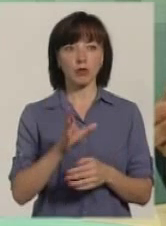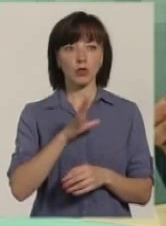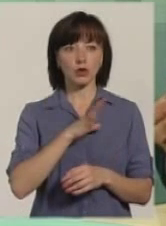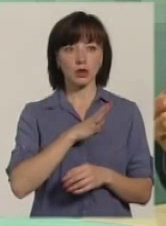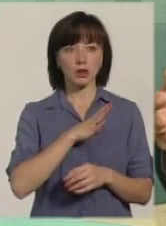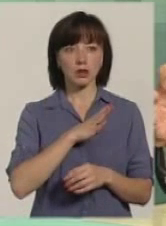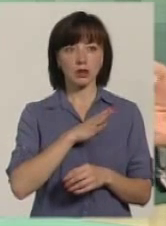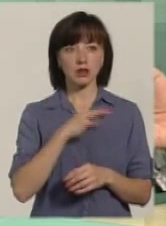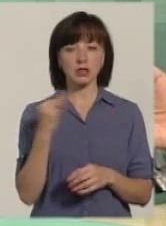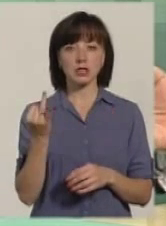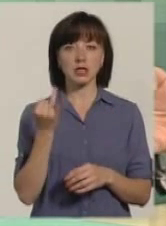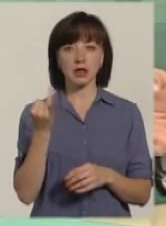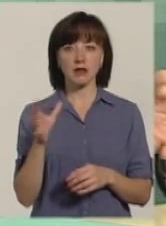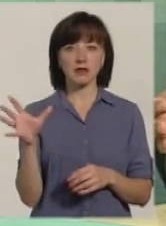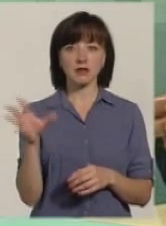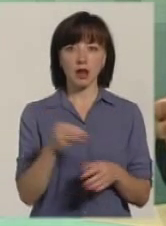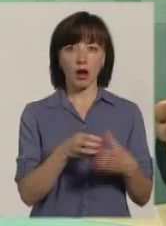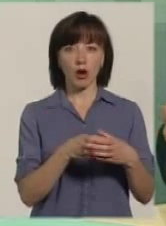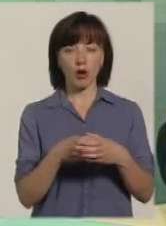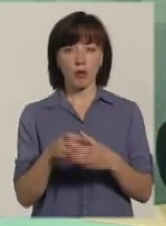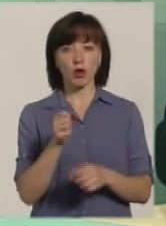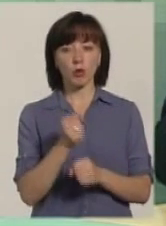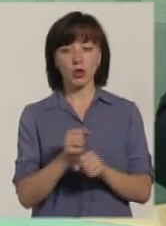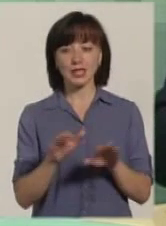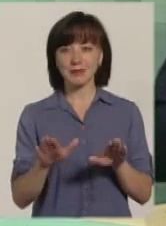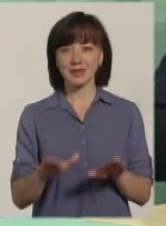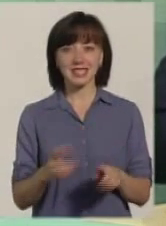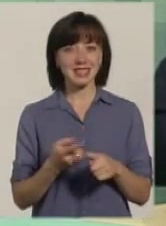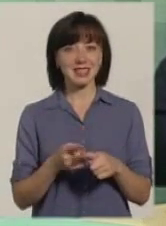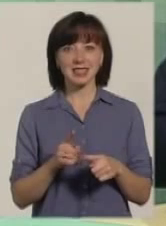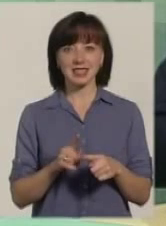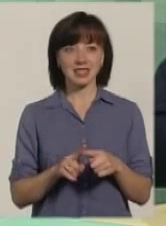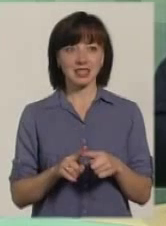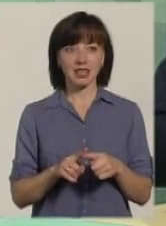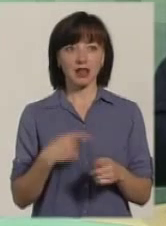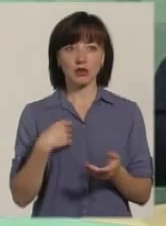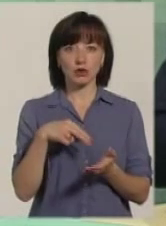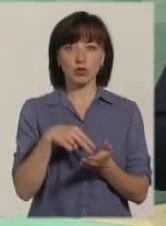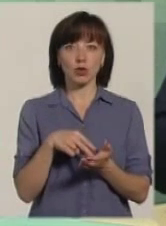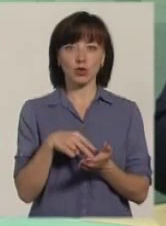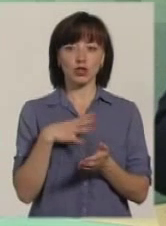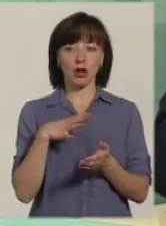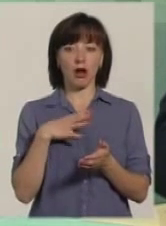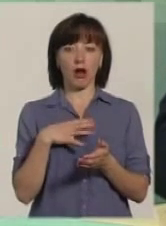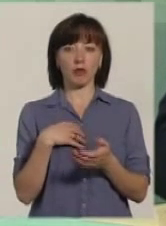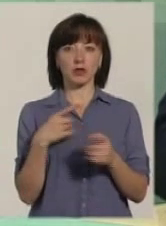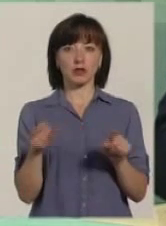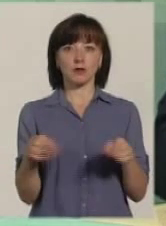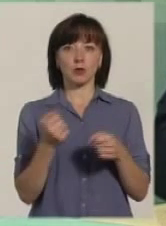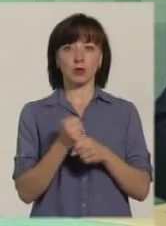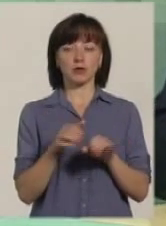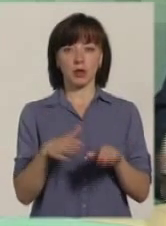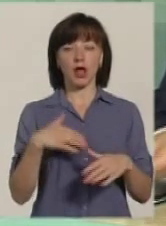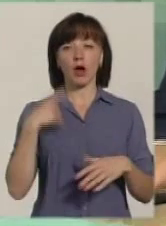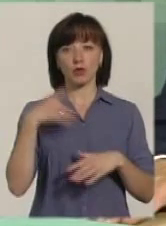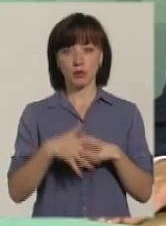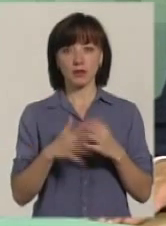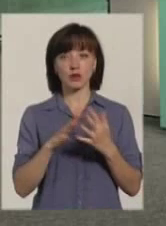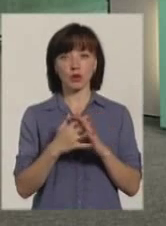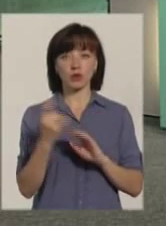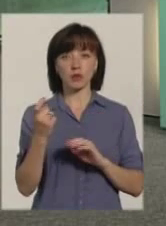мають бути зацікавлена вся громада. Тобто робоче місце – це не… Я стою, чекаю, коли мені створять робоче місце. Я розумію, в сільському господарстві